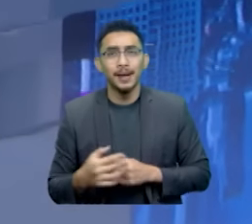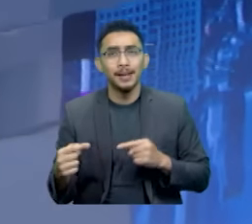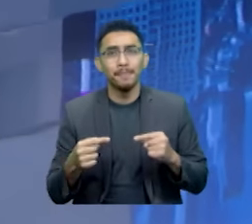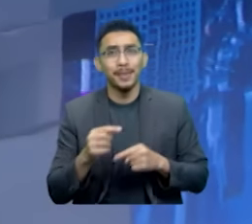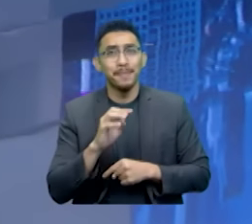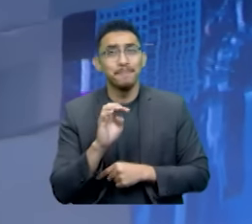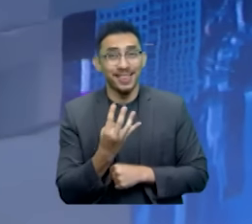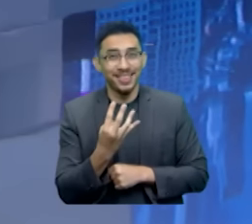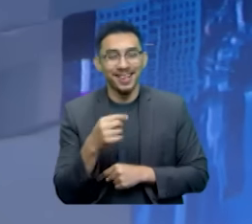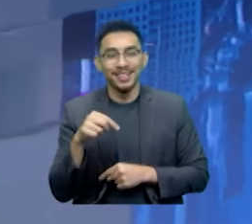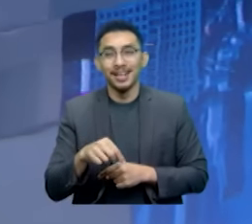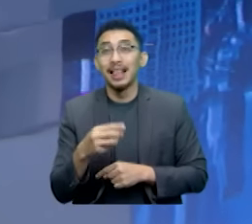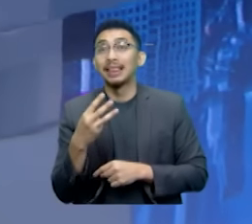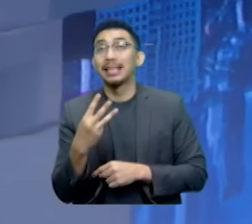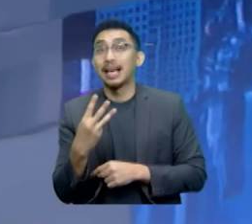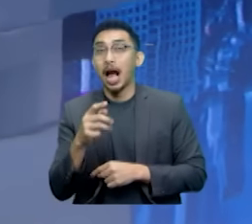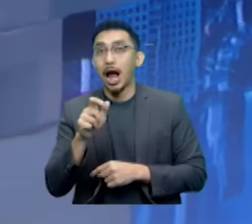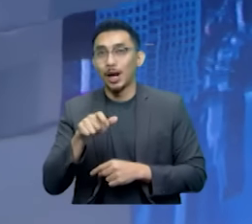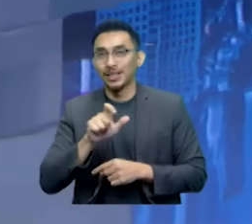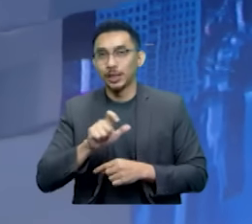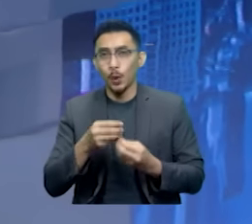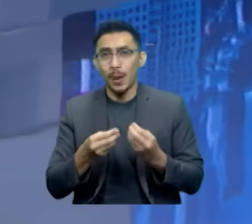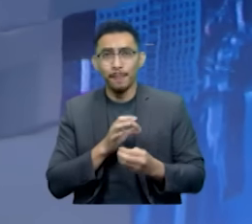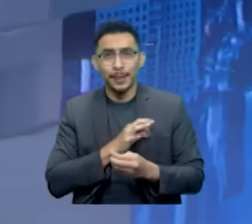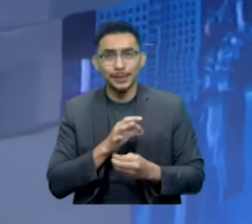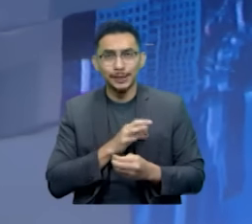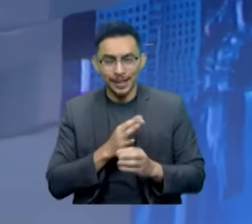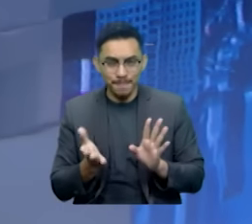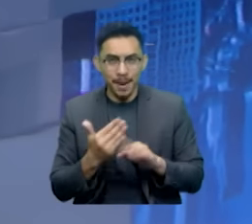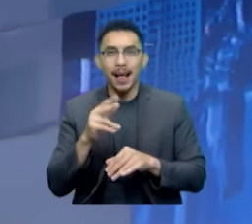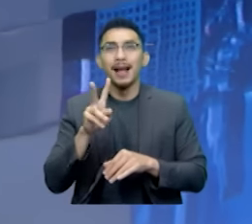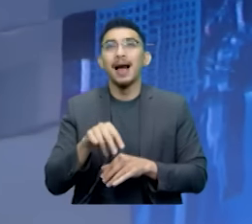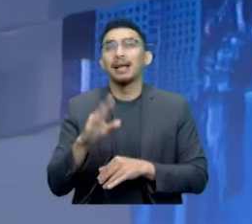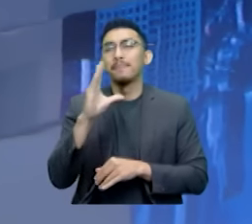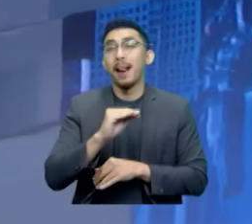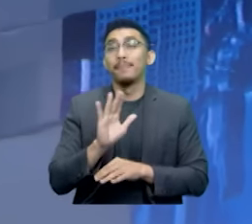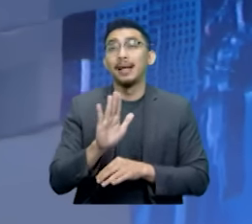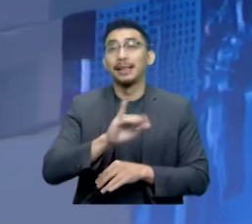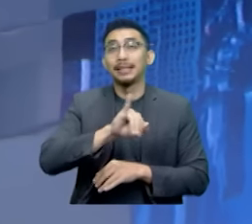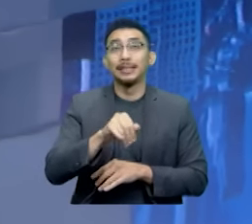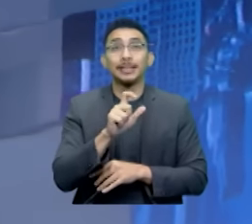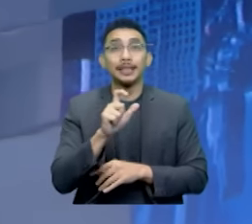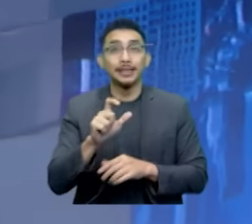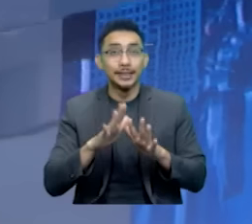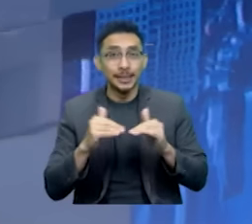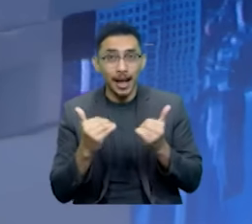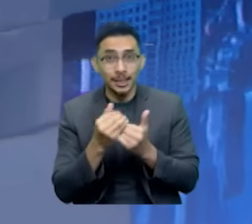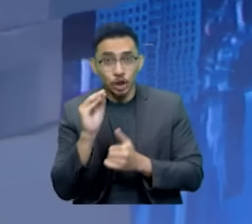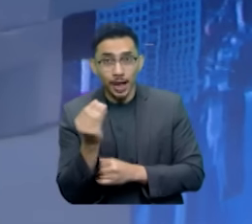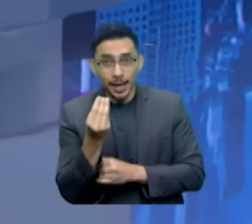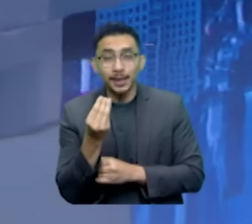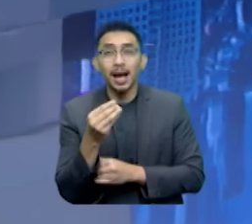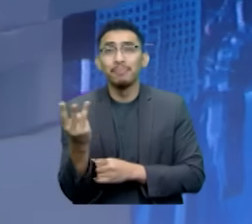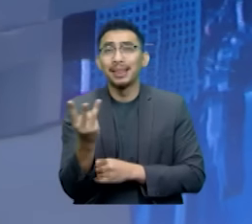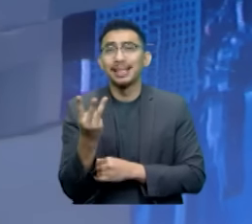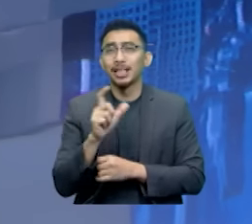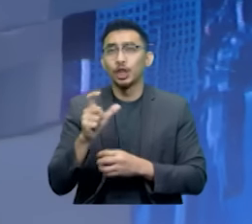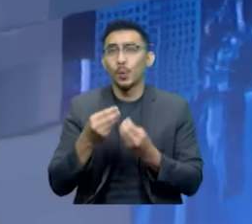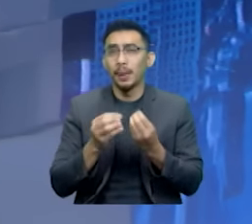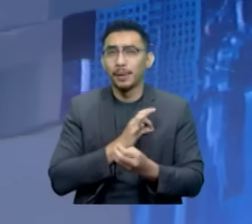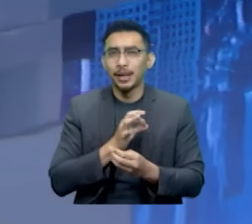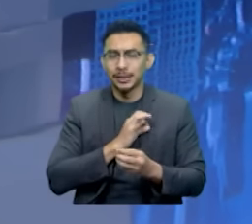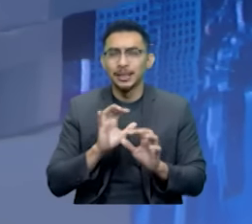Pemirsa, debat keempat yang diikuti 3 calon wakil presiden akan kembali digelar malam nanti di JCC Senayan, Jakarta. Ketiga cawapres siap